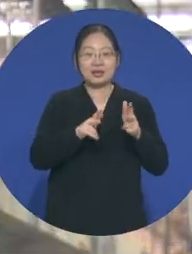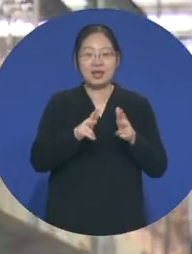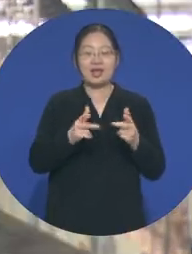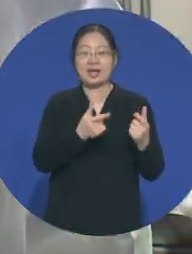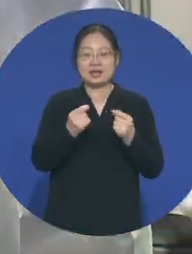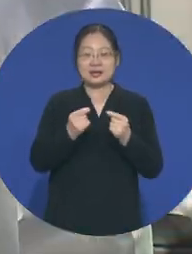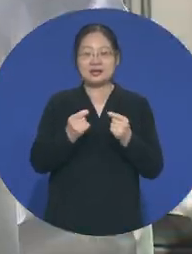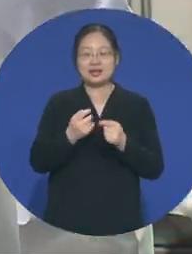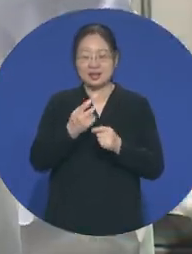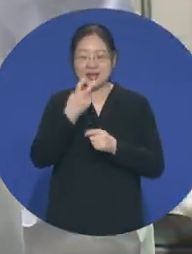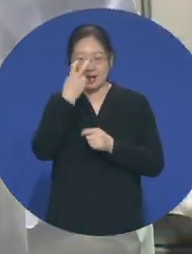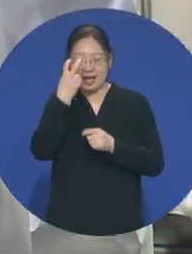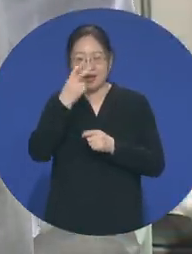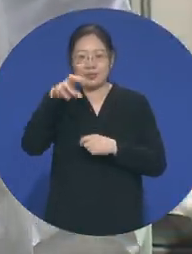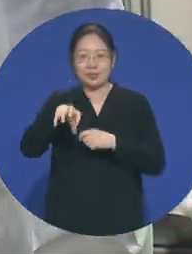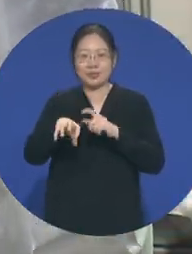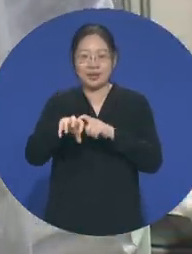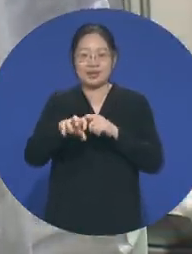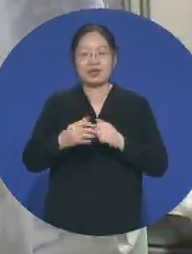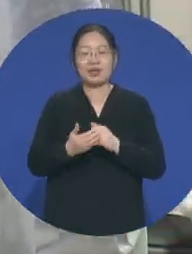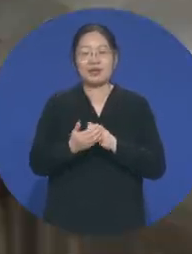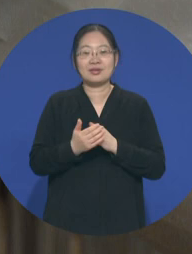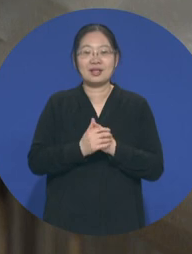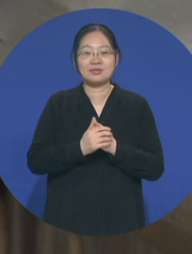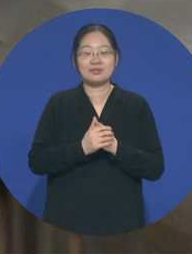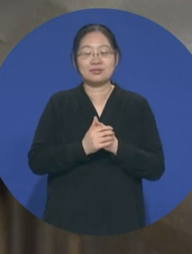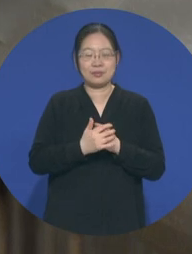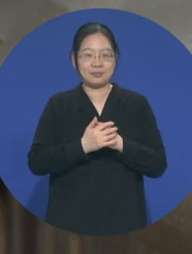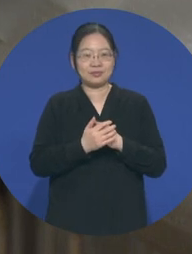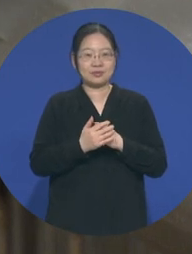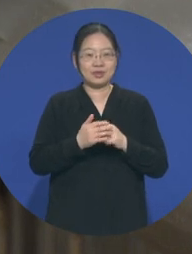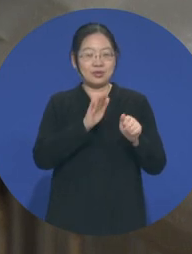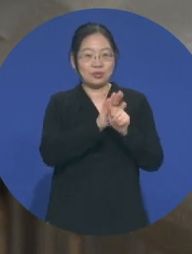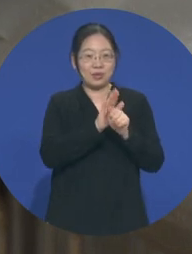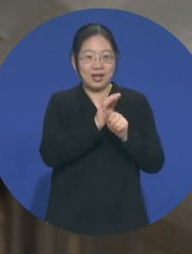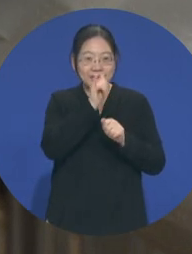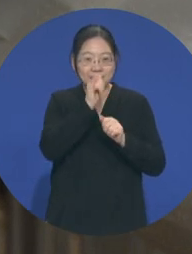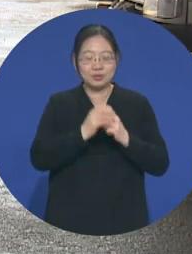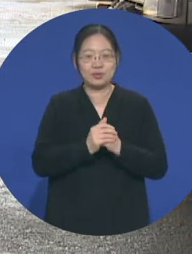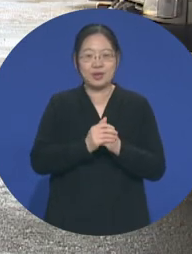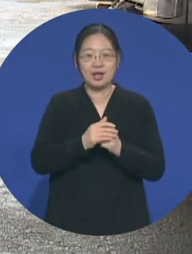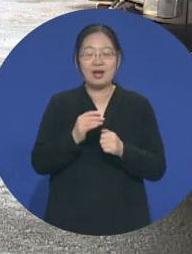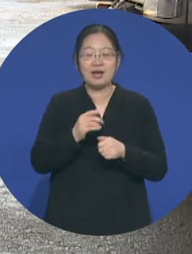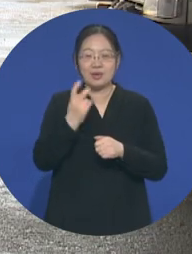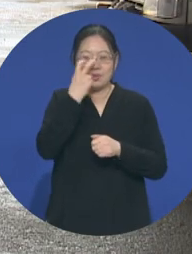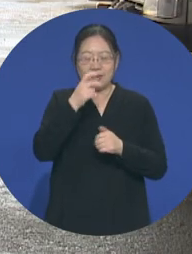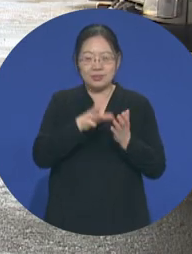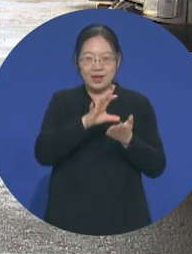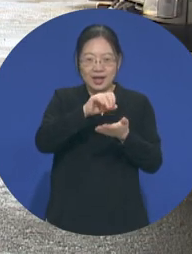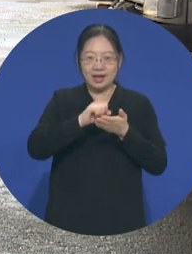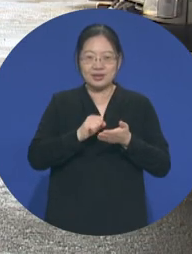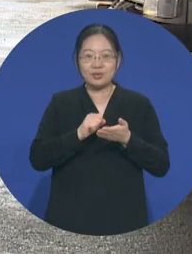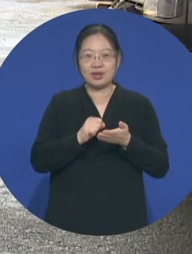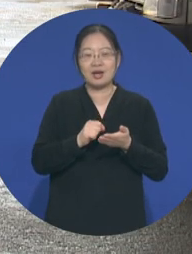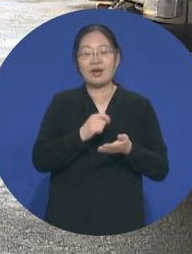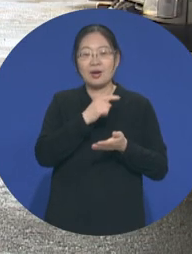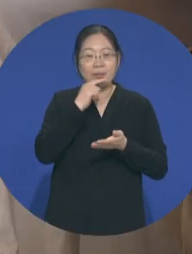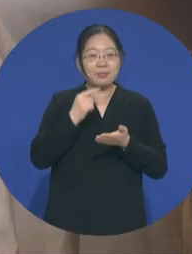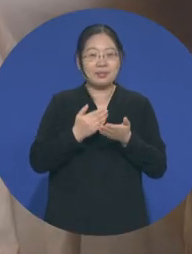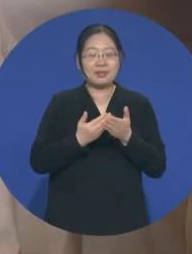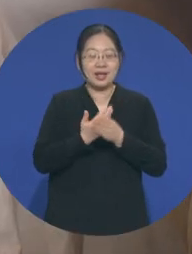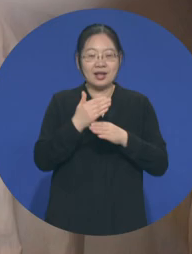시설에 대해서도 차단 방역 운영을 지도하고 차량 시설 시료를 취해 재난성 질병 오염도 조사도